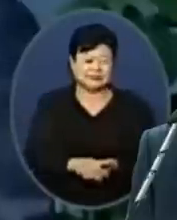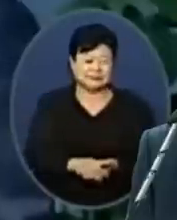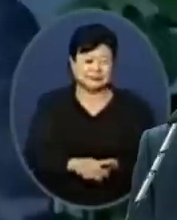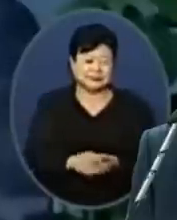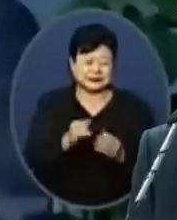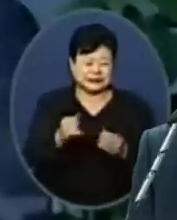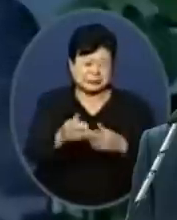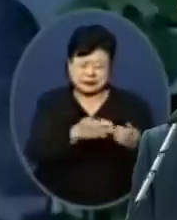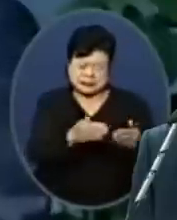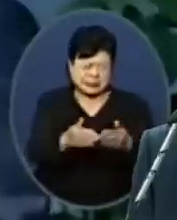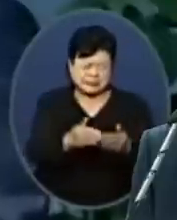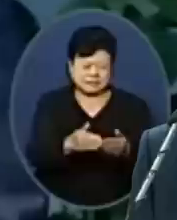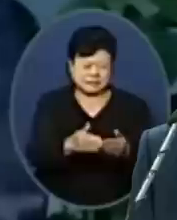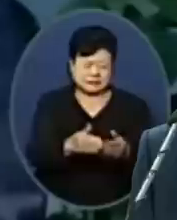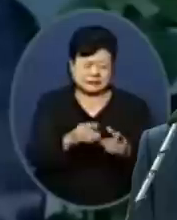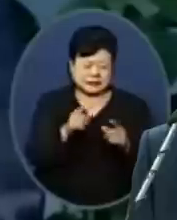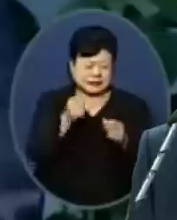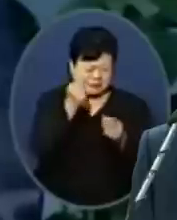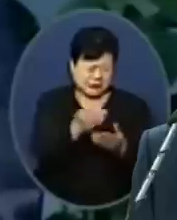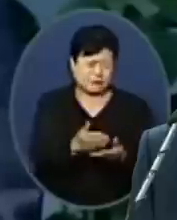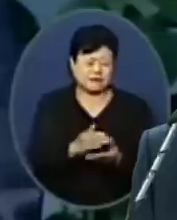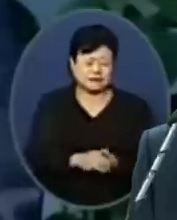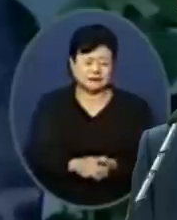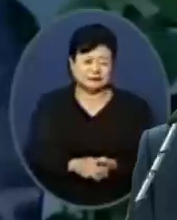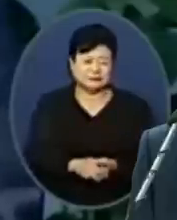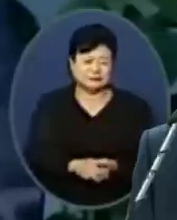인간 경험을 토대로 해서 살지 마십시오.